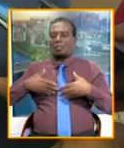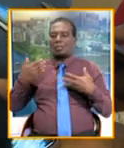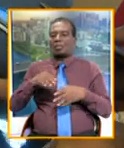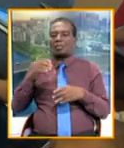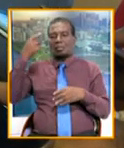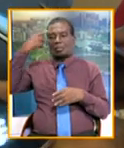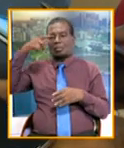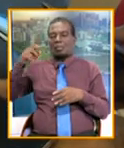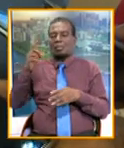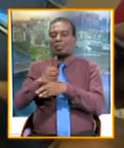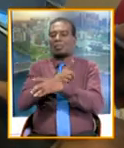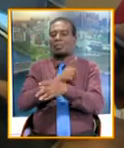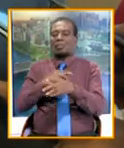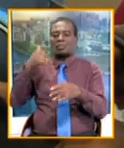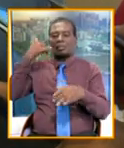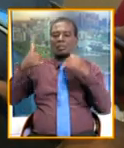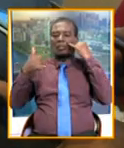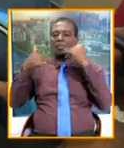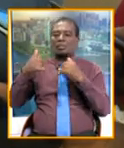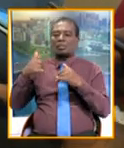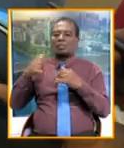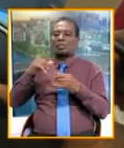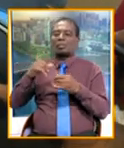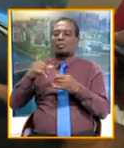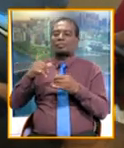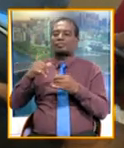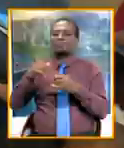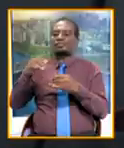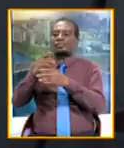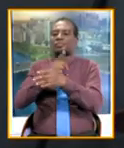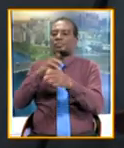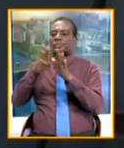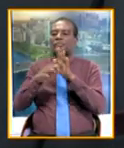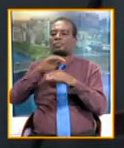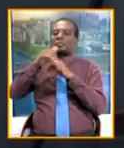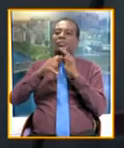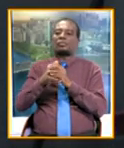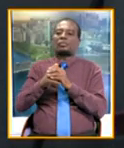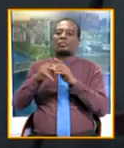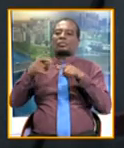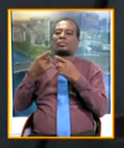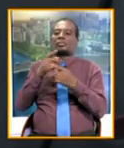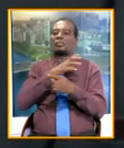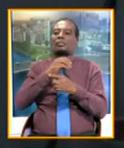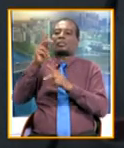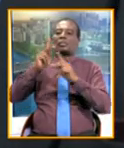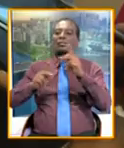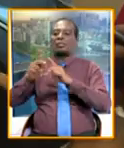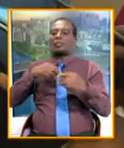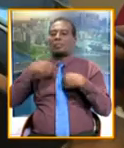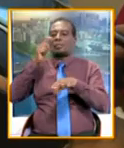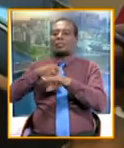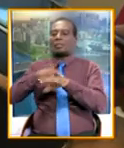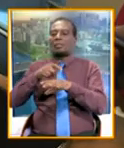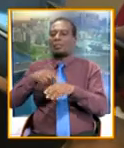développement de la téléphonie mobile, le développement également de tout le réseau mobile. Les populations ont eu le temps et